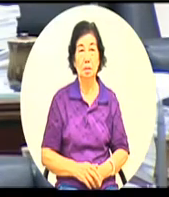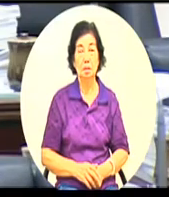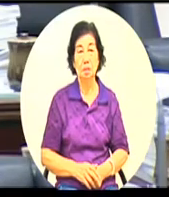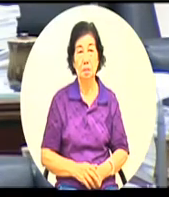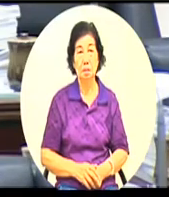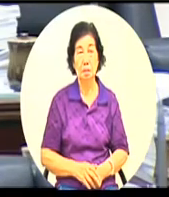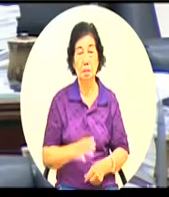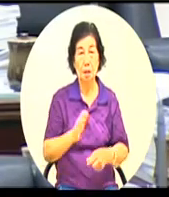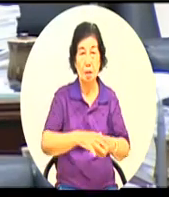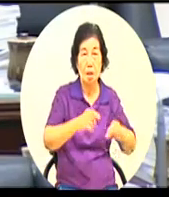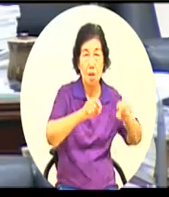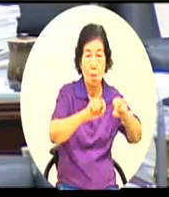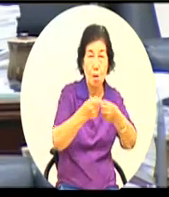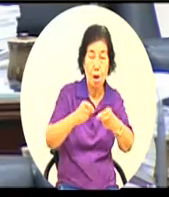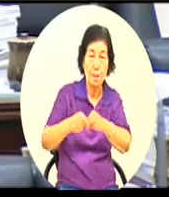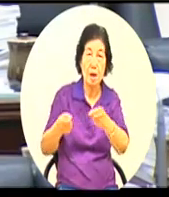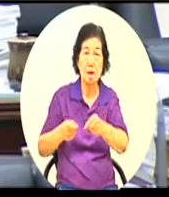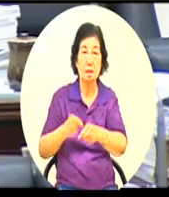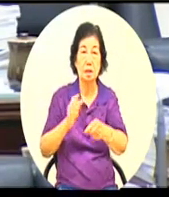破坏文官体制，